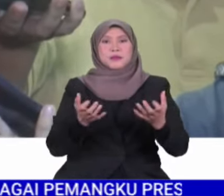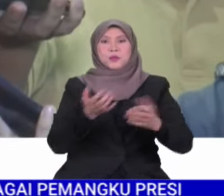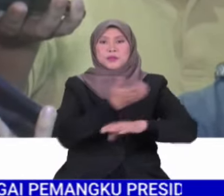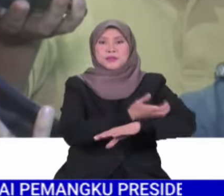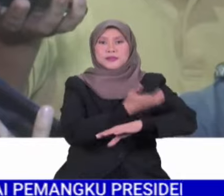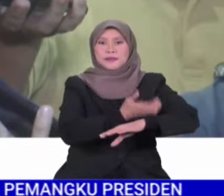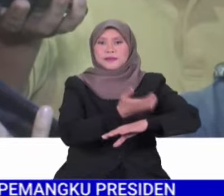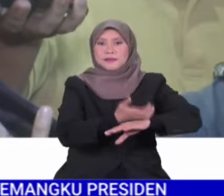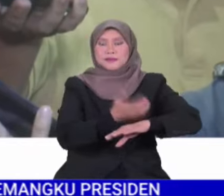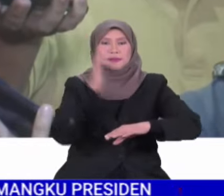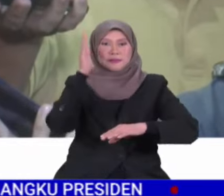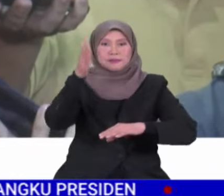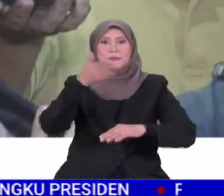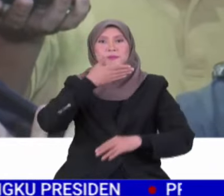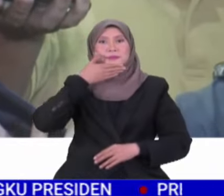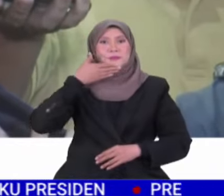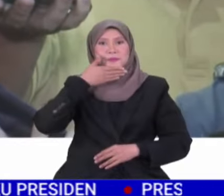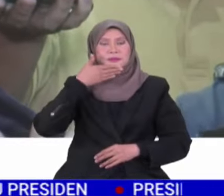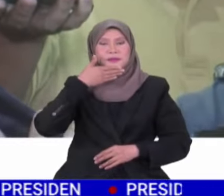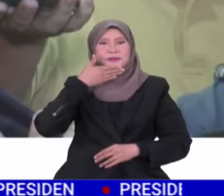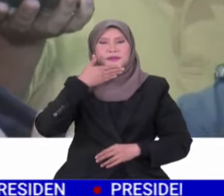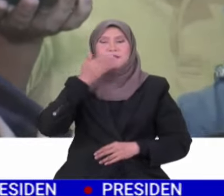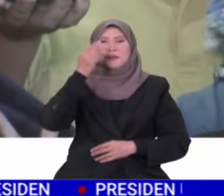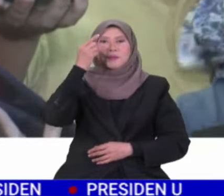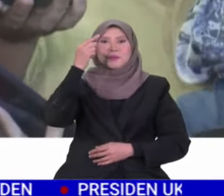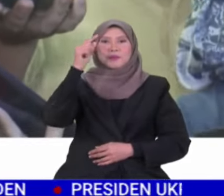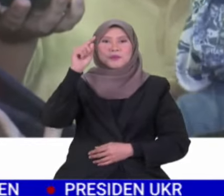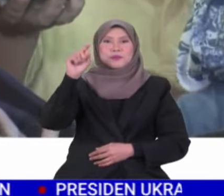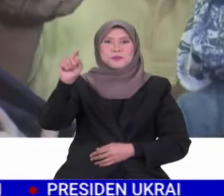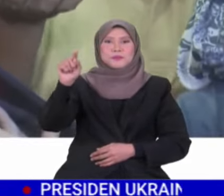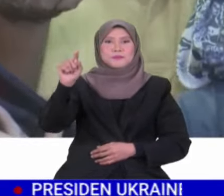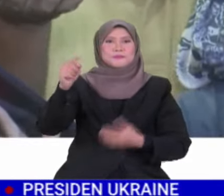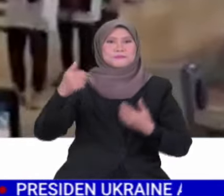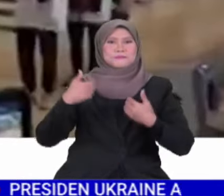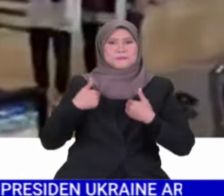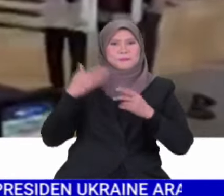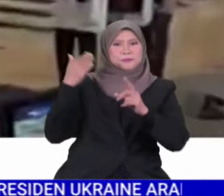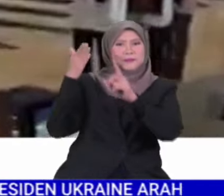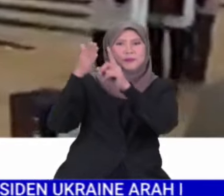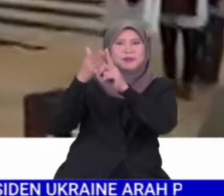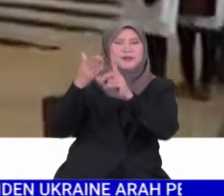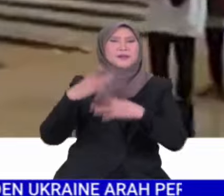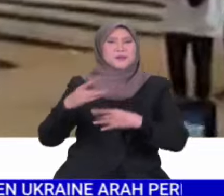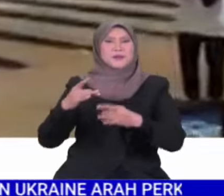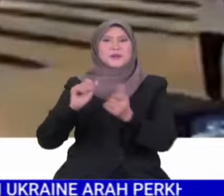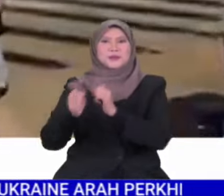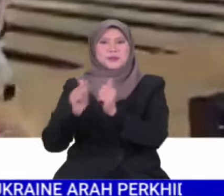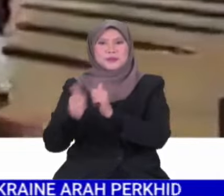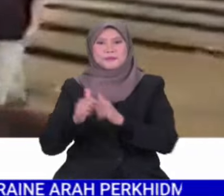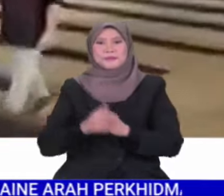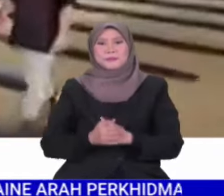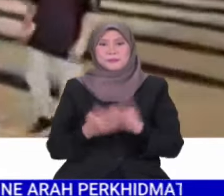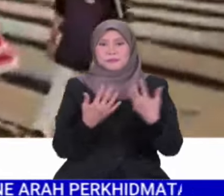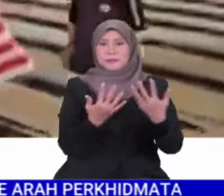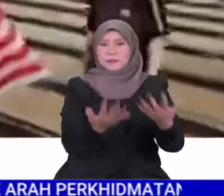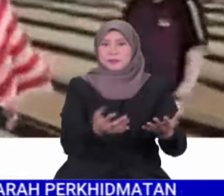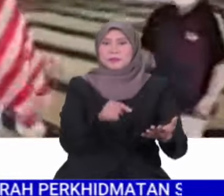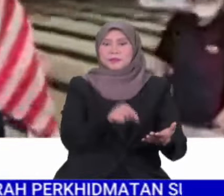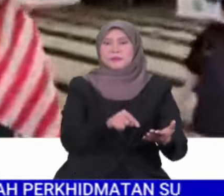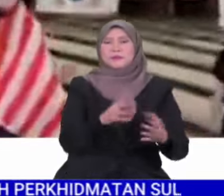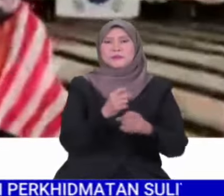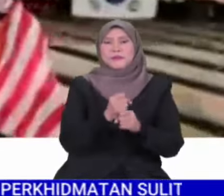generasi yang akan datang, generasi muda ini untuk mempunyai idola sukan. Skuad Tenpin Bowling Negara unggul untuk